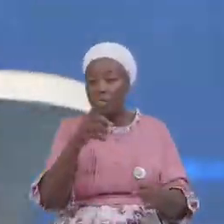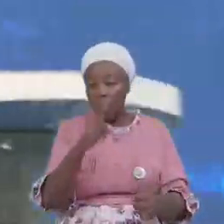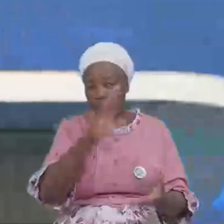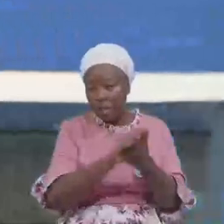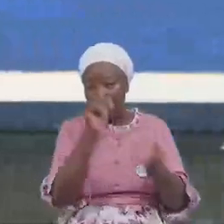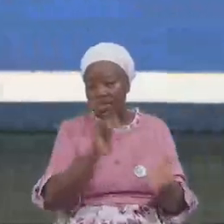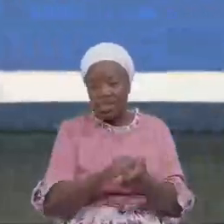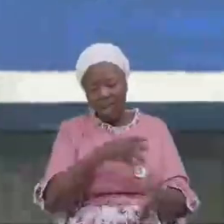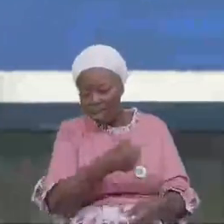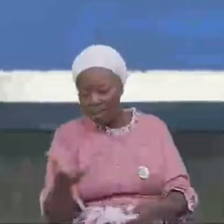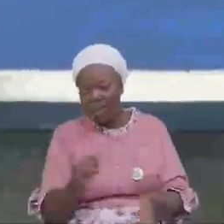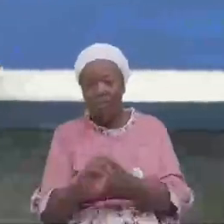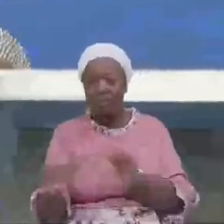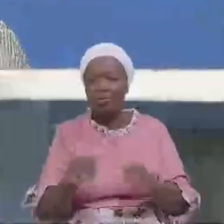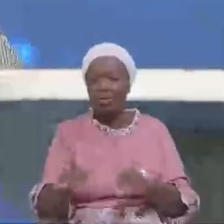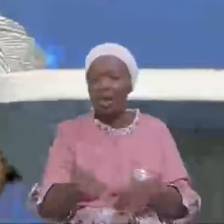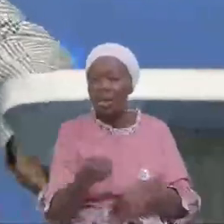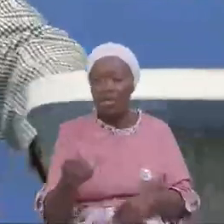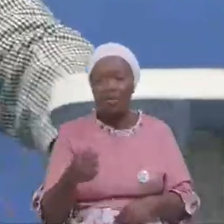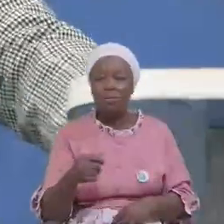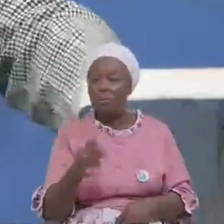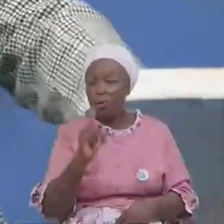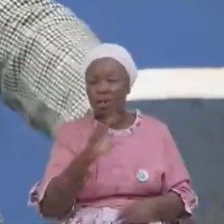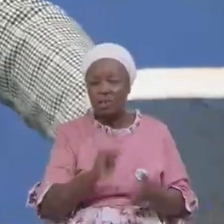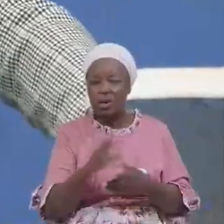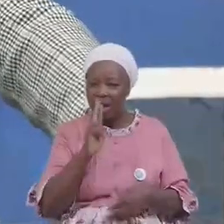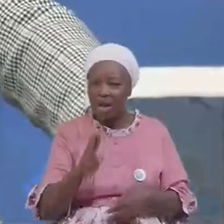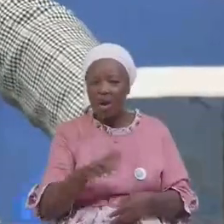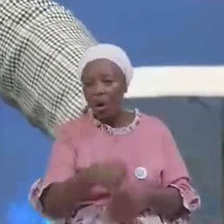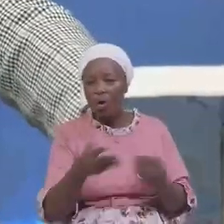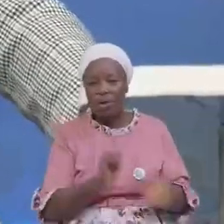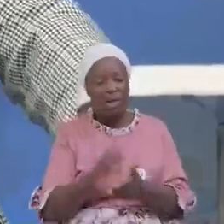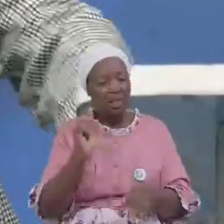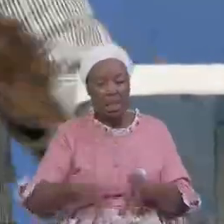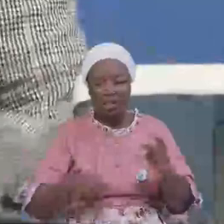Que tout ce que vous faites, qui que vous soyez, ça ne peut pas vous sauver.